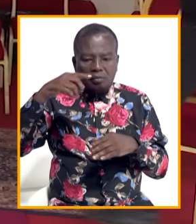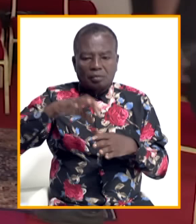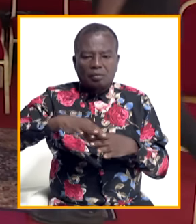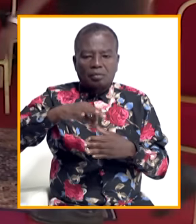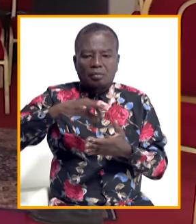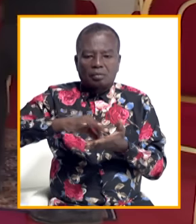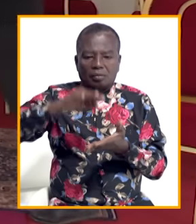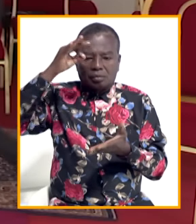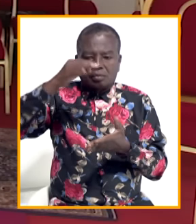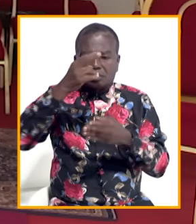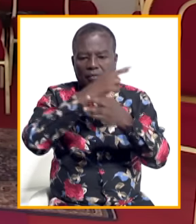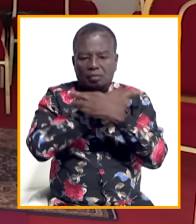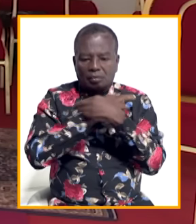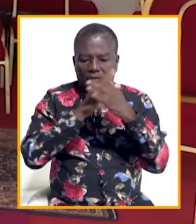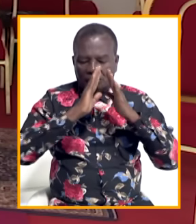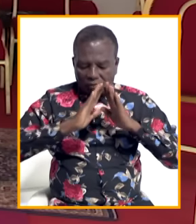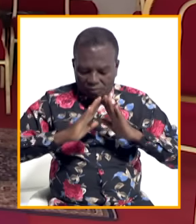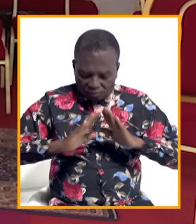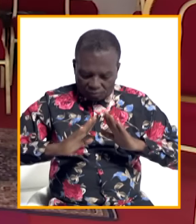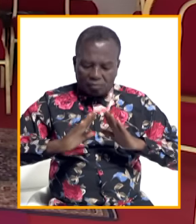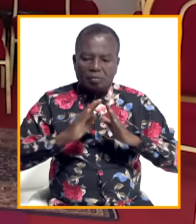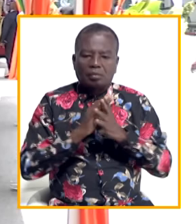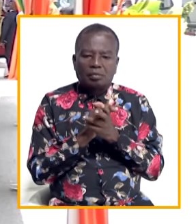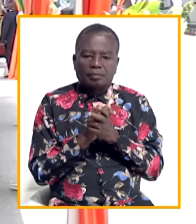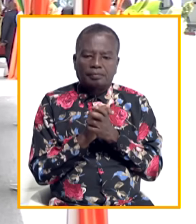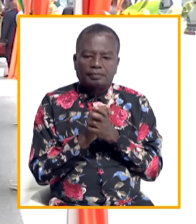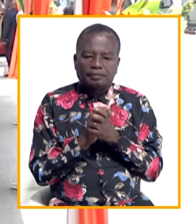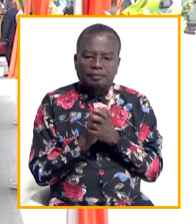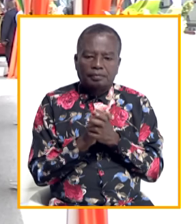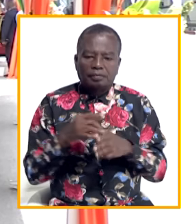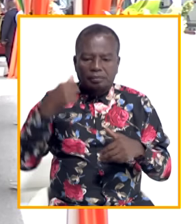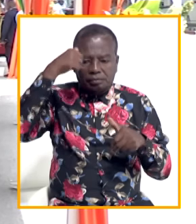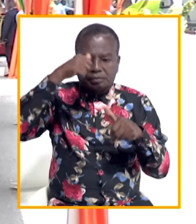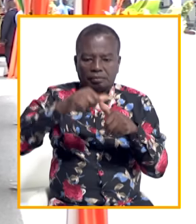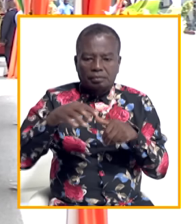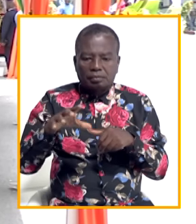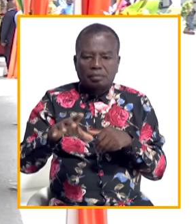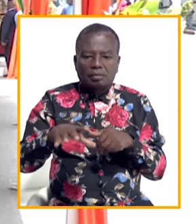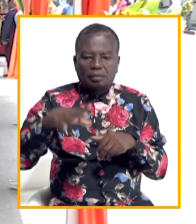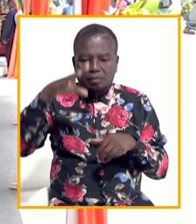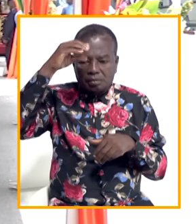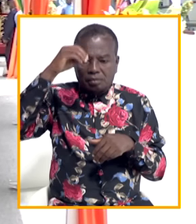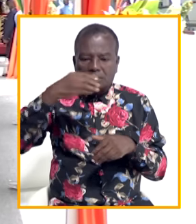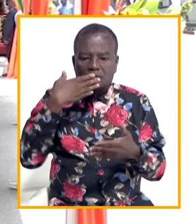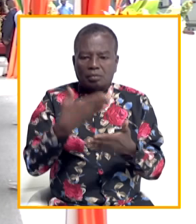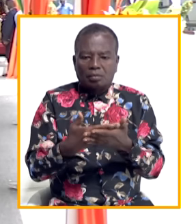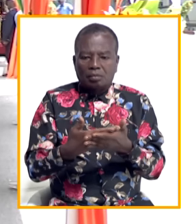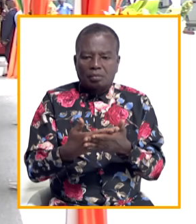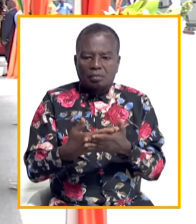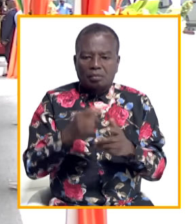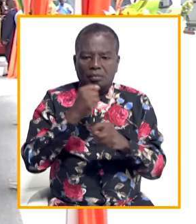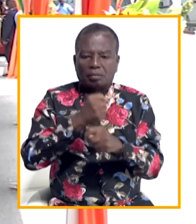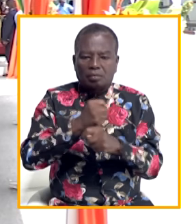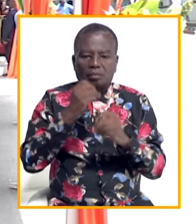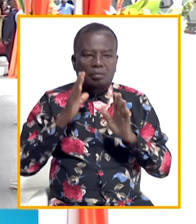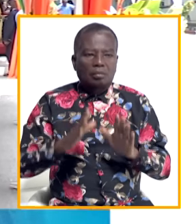que la famille soit forte dans ces circonstances très douloureuses. Je retiens de lui un homme bon, un homme